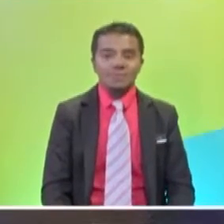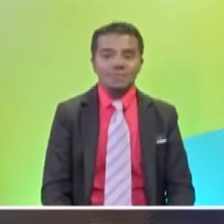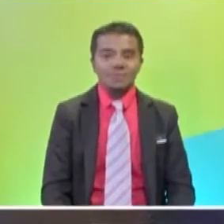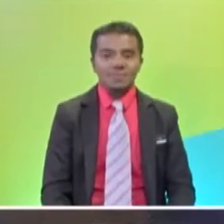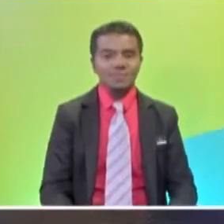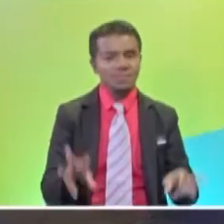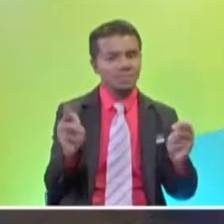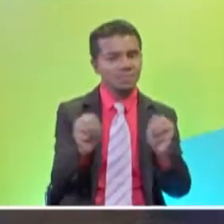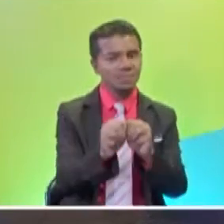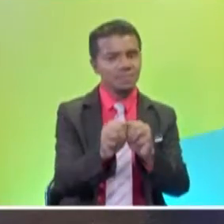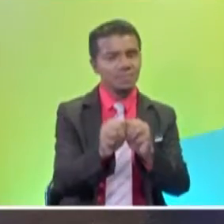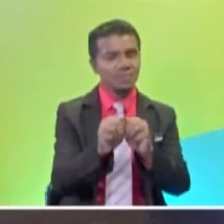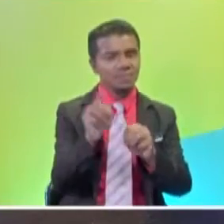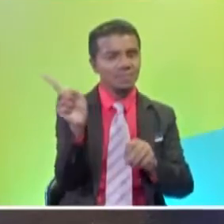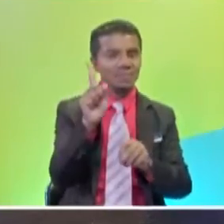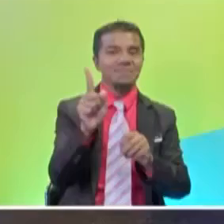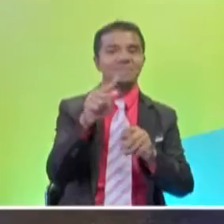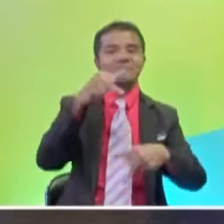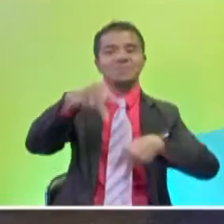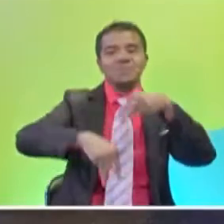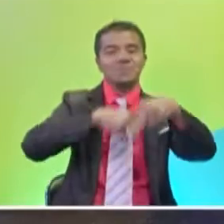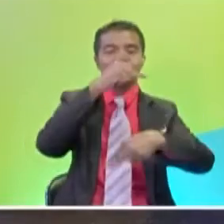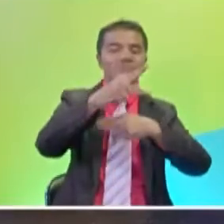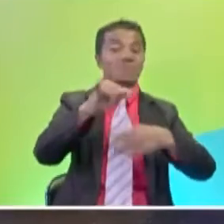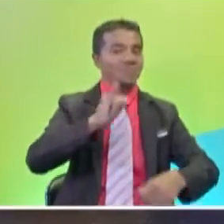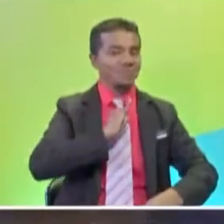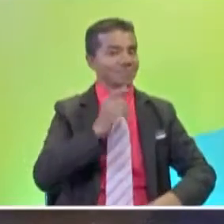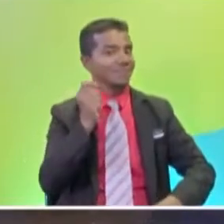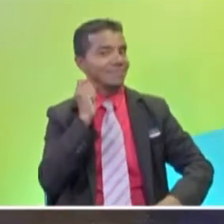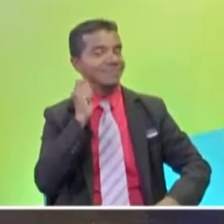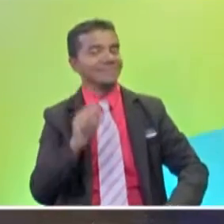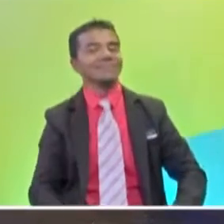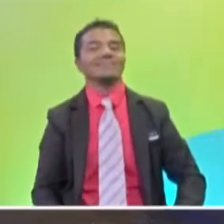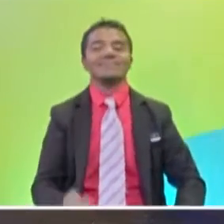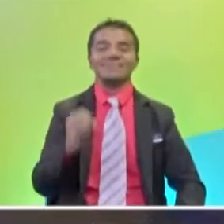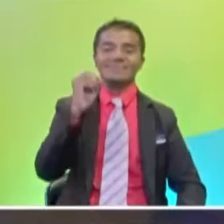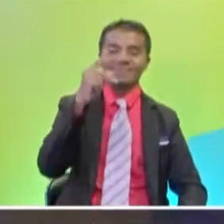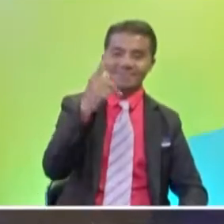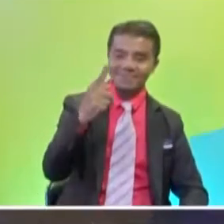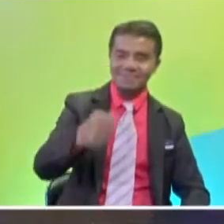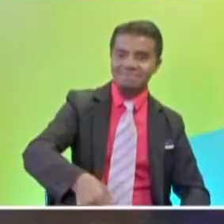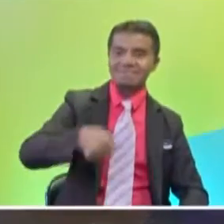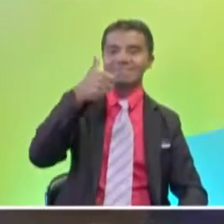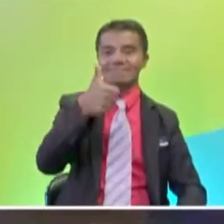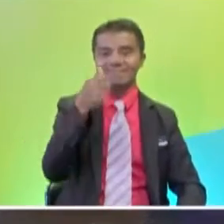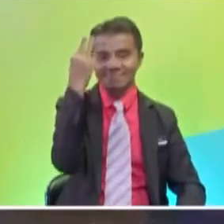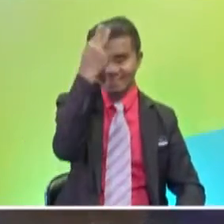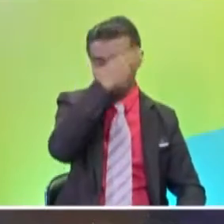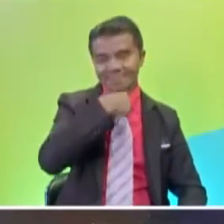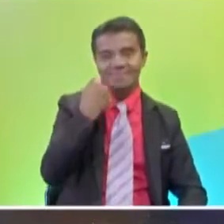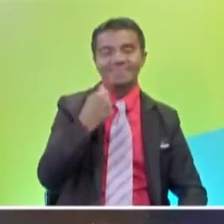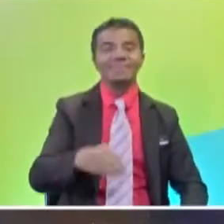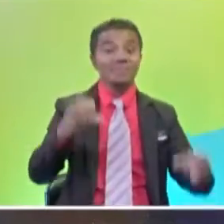mana prestasi cikgu? Saya buat tadi. Tadi. Ni okey, mengikut cara yang betul, cikgu boleh bagi